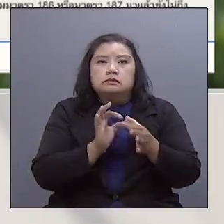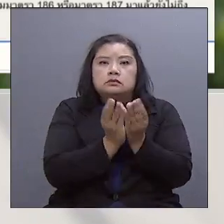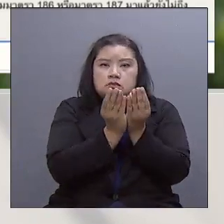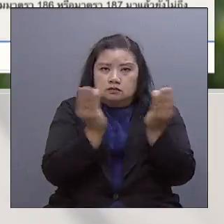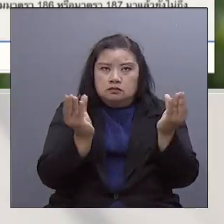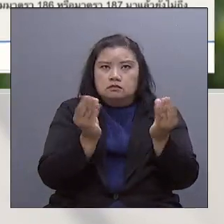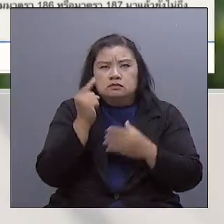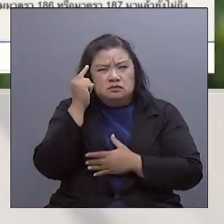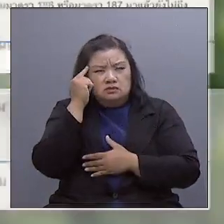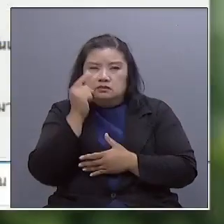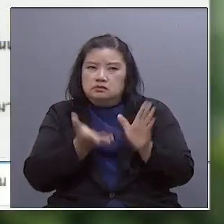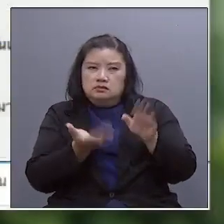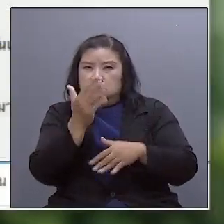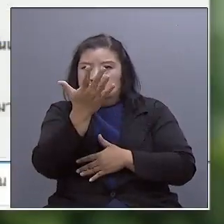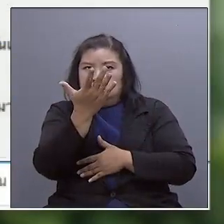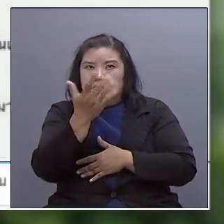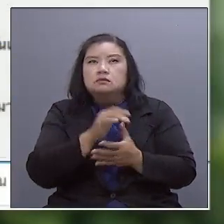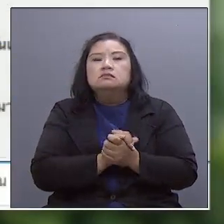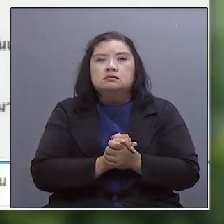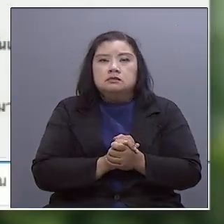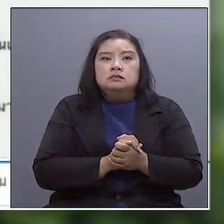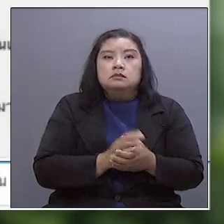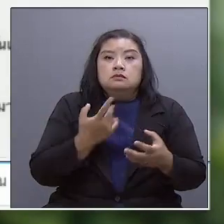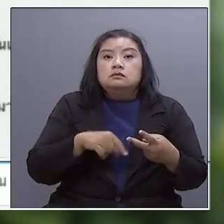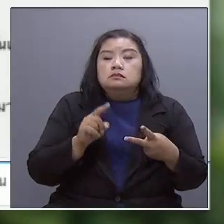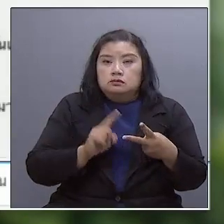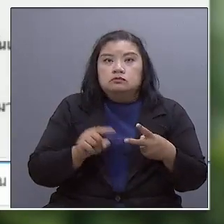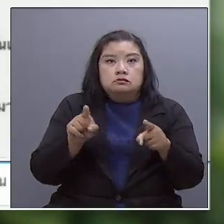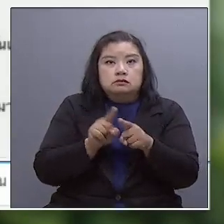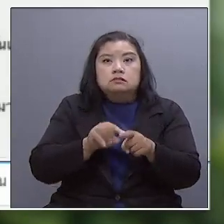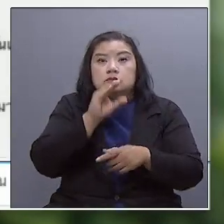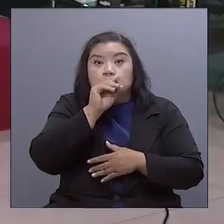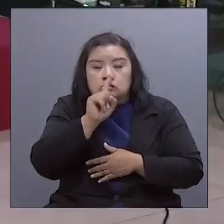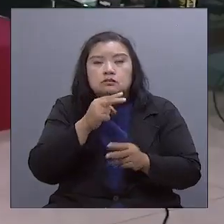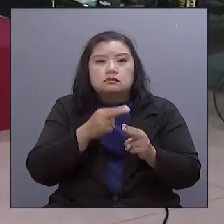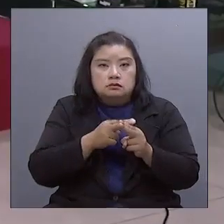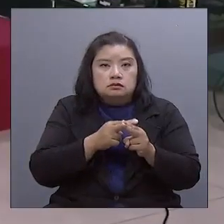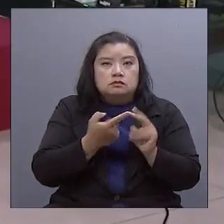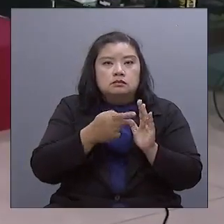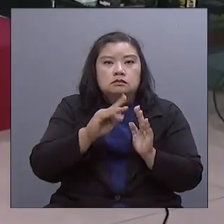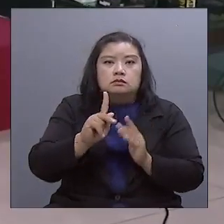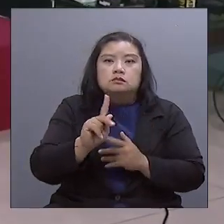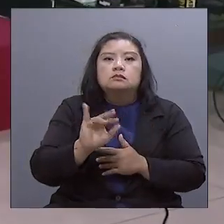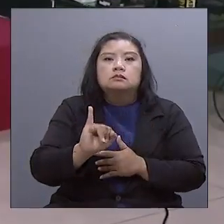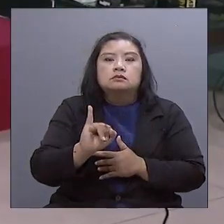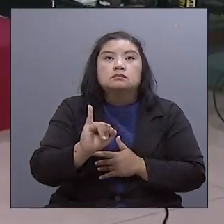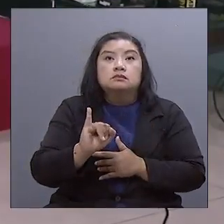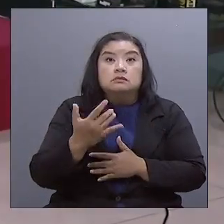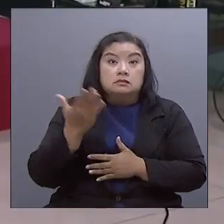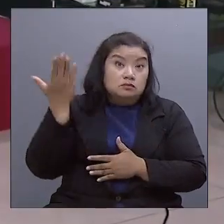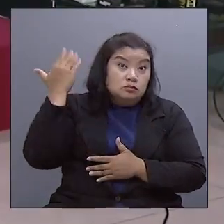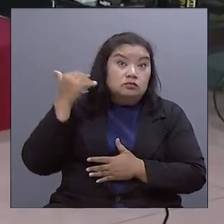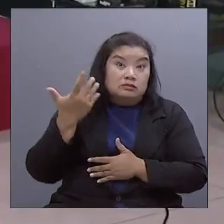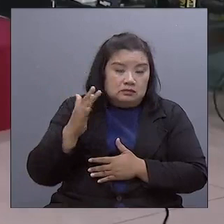ก็คงไม่น่าจะผ่านแล้วนะคะแล้วยังมีอีกคนนึงที่เคลื่อนไหวแล้วคุณเรืองไกรลีกิจวัฒนะค่ะคนนี้เคยยื่นเรื่อง